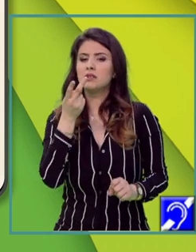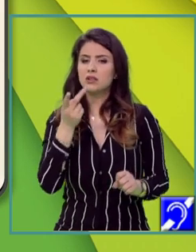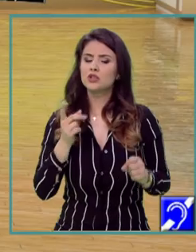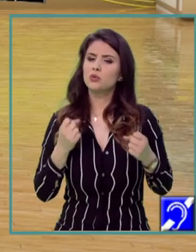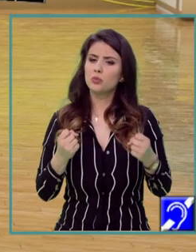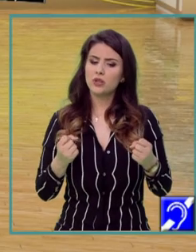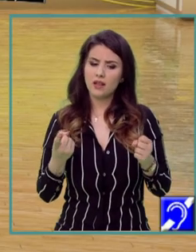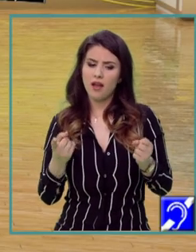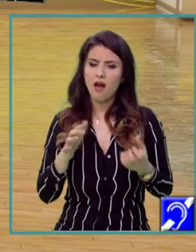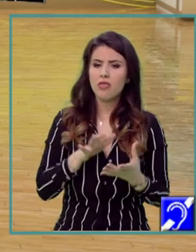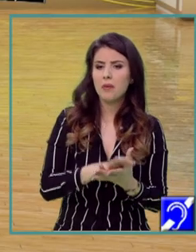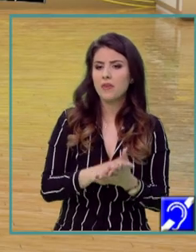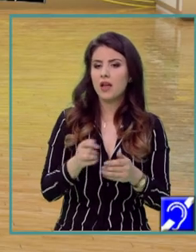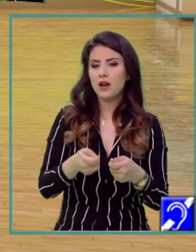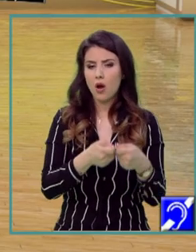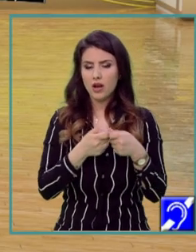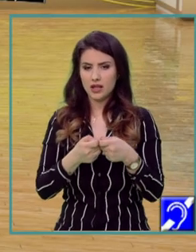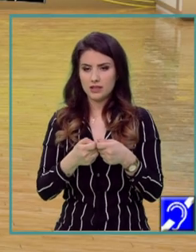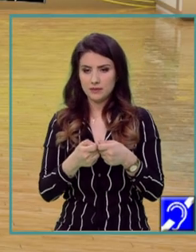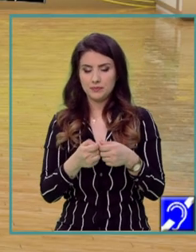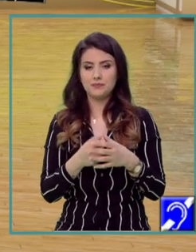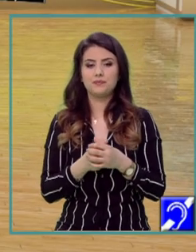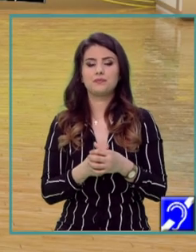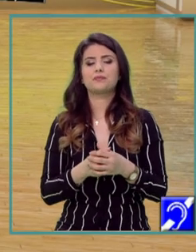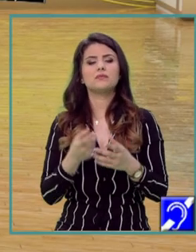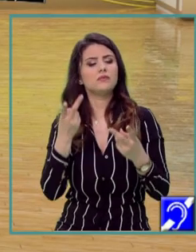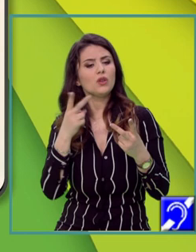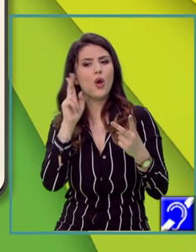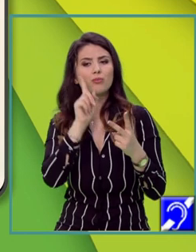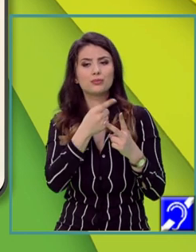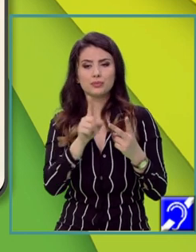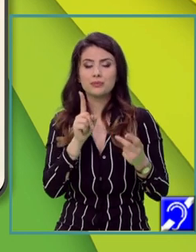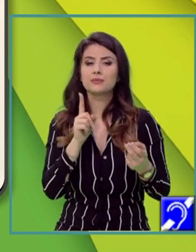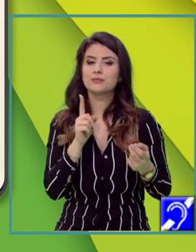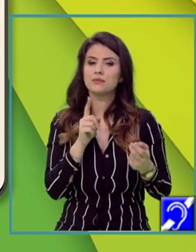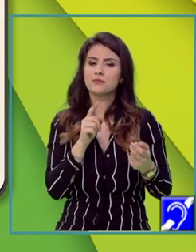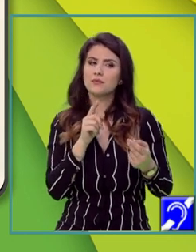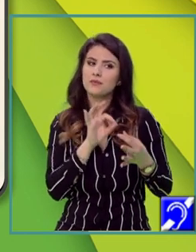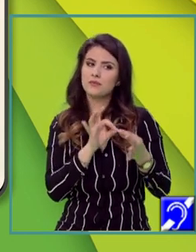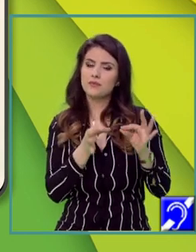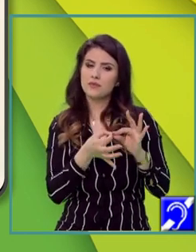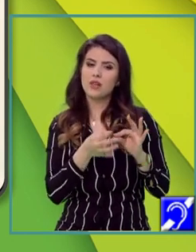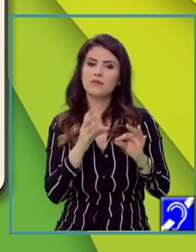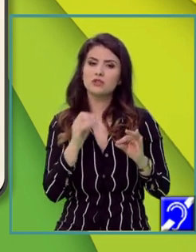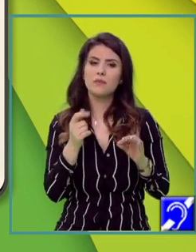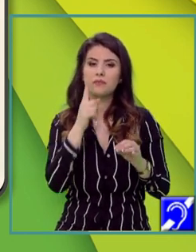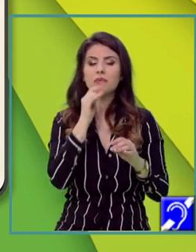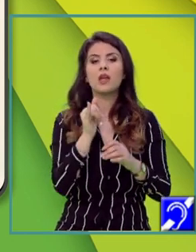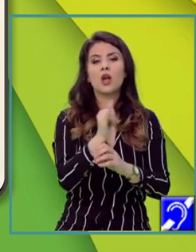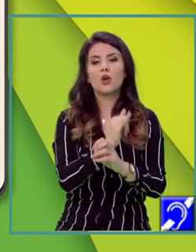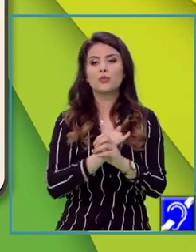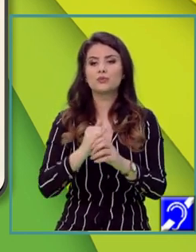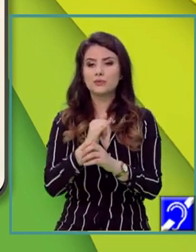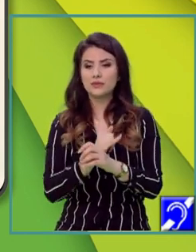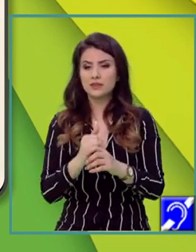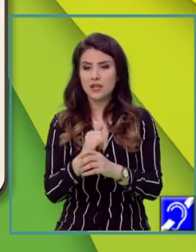tare o altă deosebire între cele două timpuri derivă dar din acronia observabile la nivelul